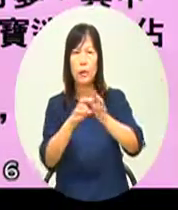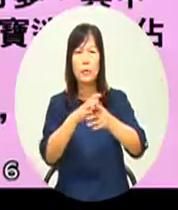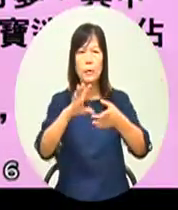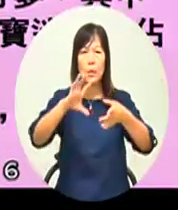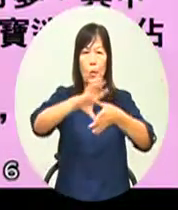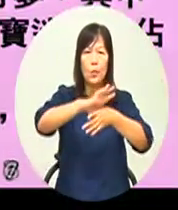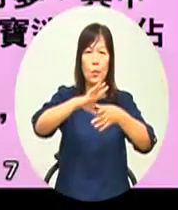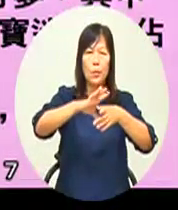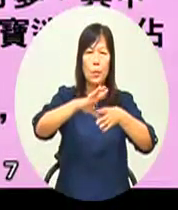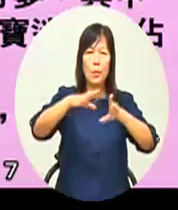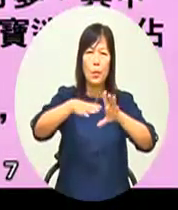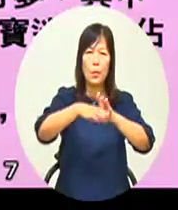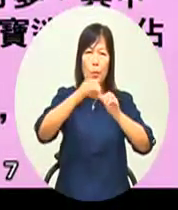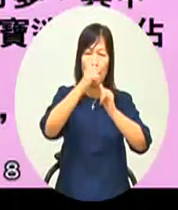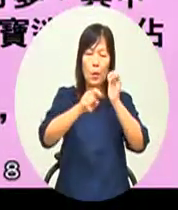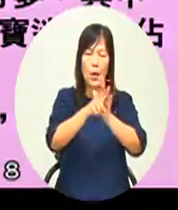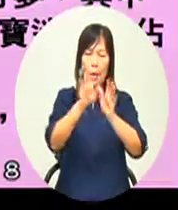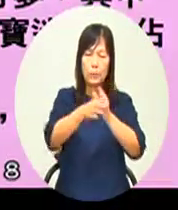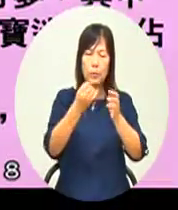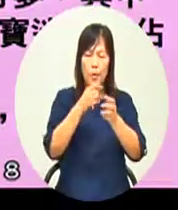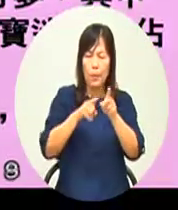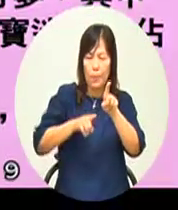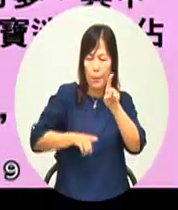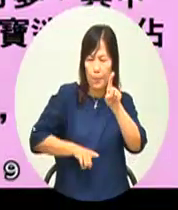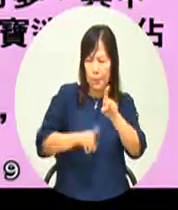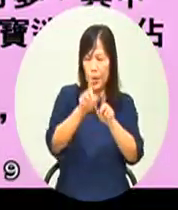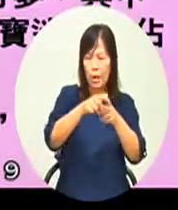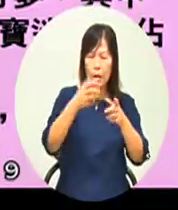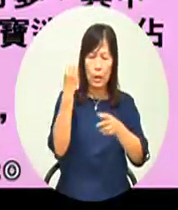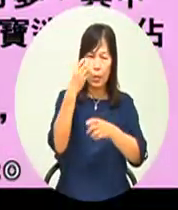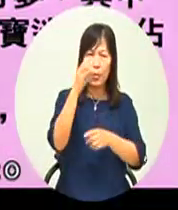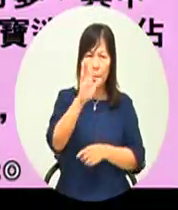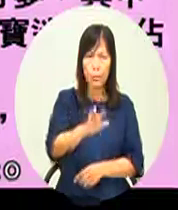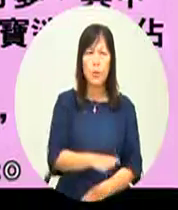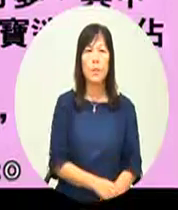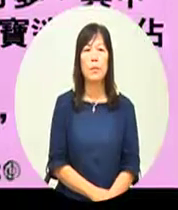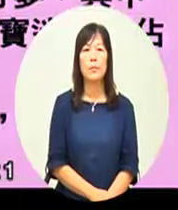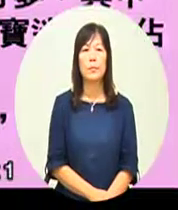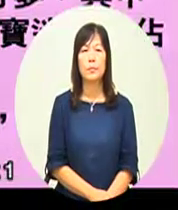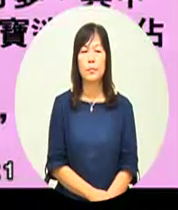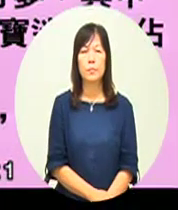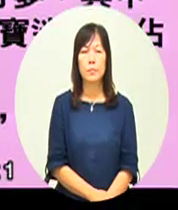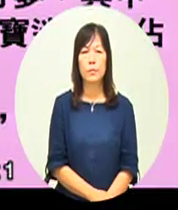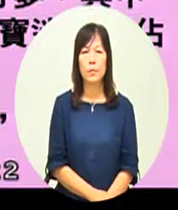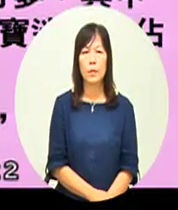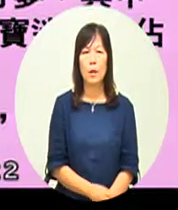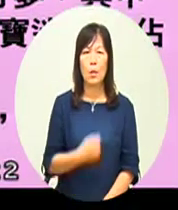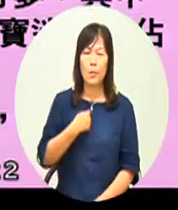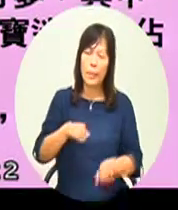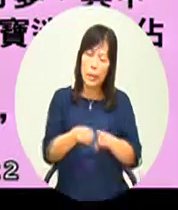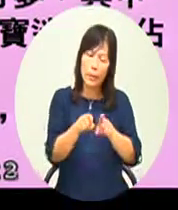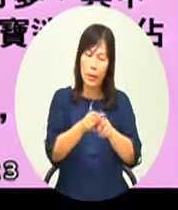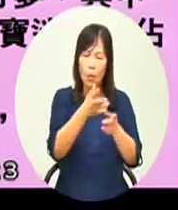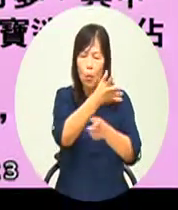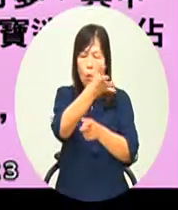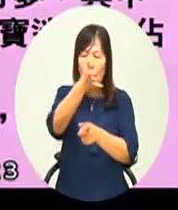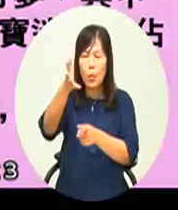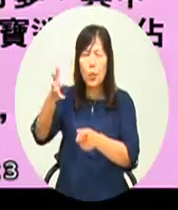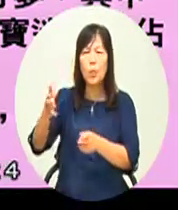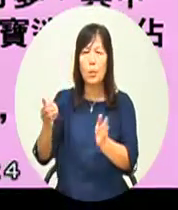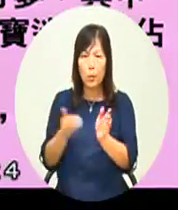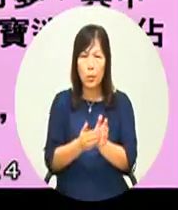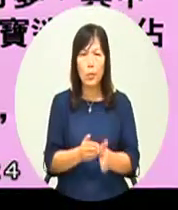搭上我们的宝可梦的流行。那其实也根据我们的行动市调的调查结